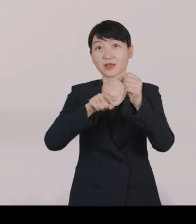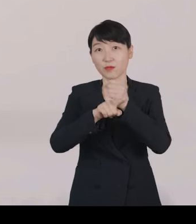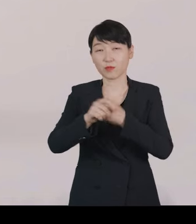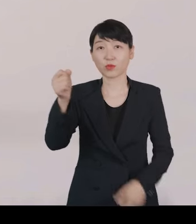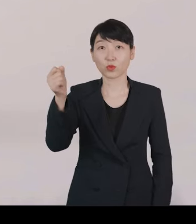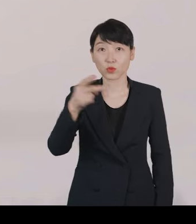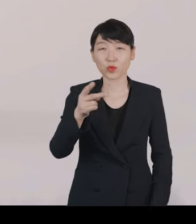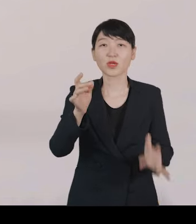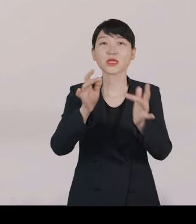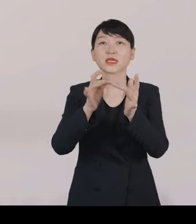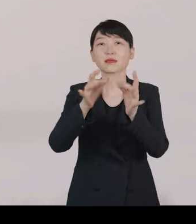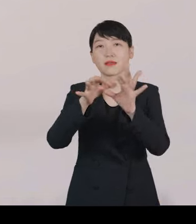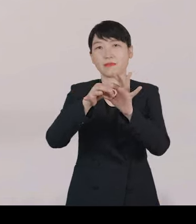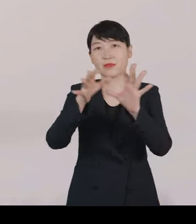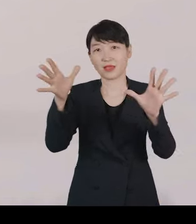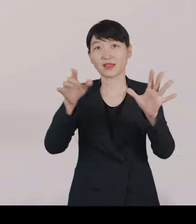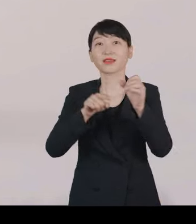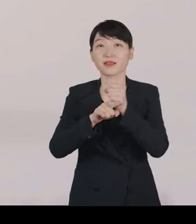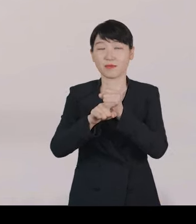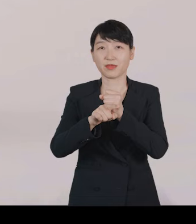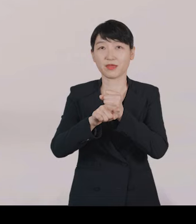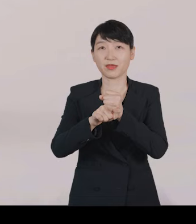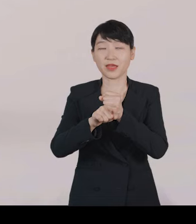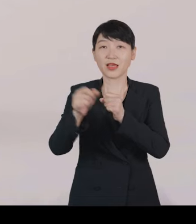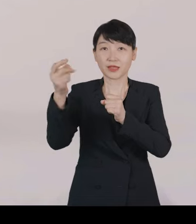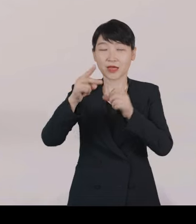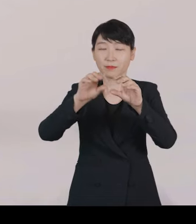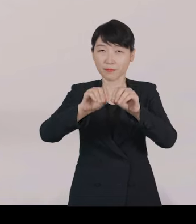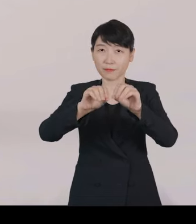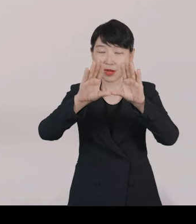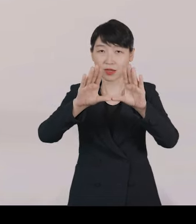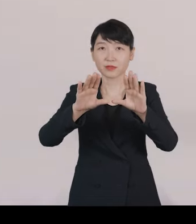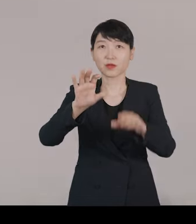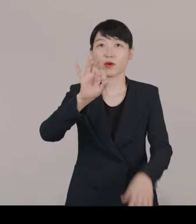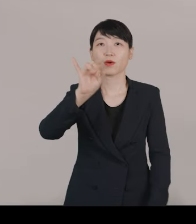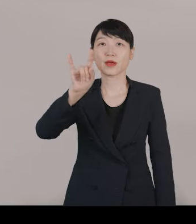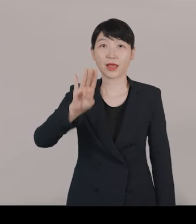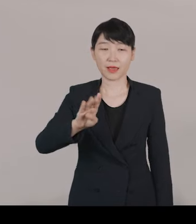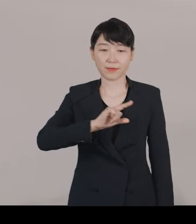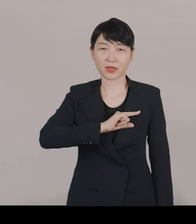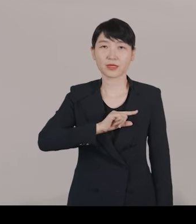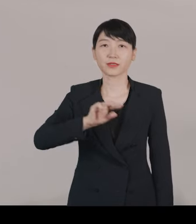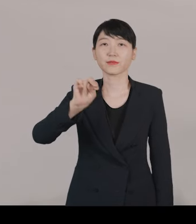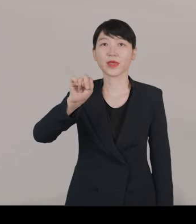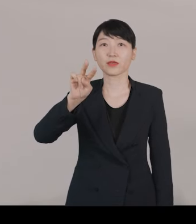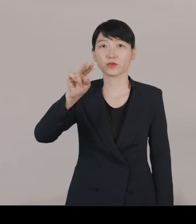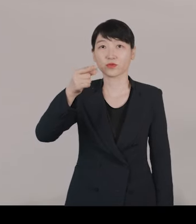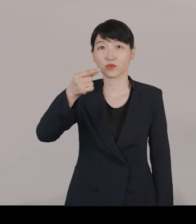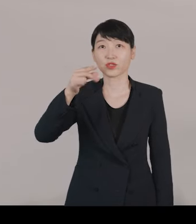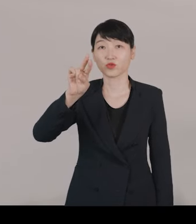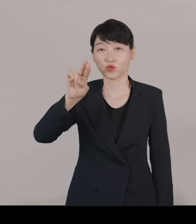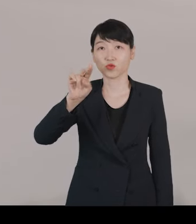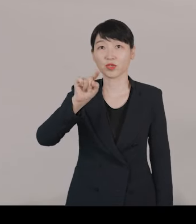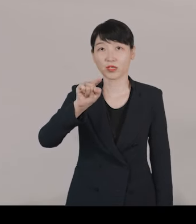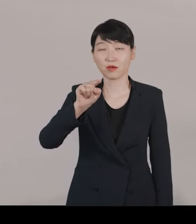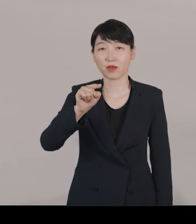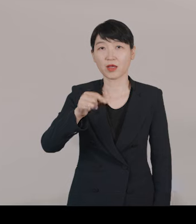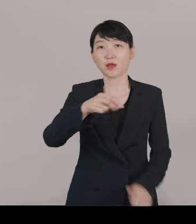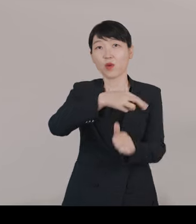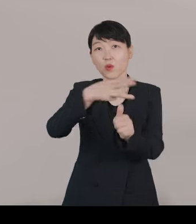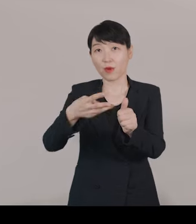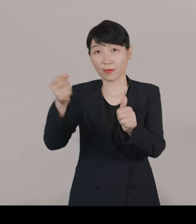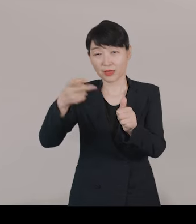꺼진 상태이거나 통신 연결이 끊어진 상황으로 전원을 켜주시고 누구 앱에서 와이파이를 재연결해